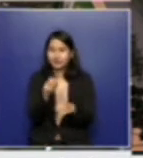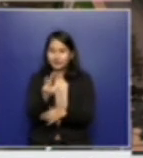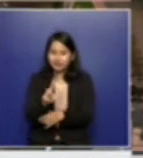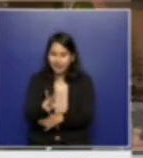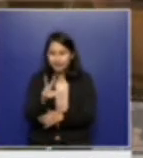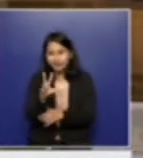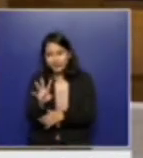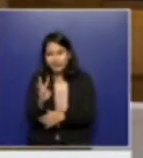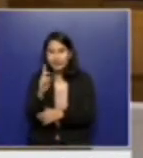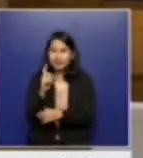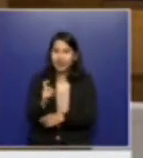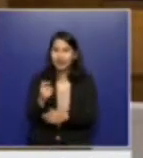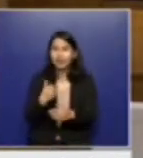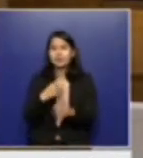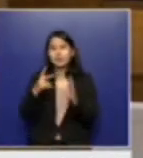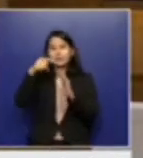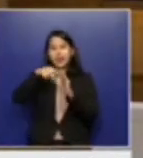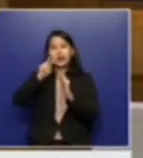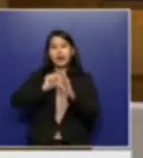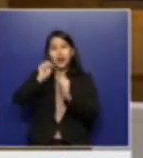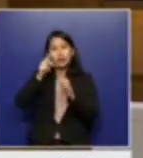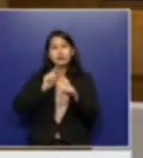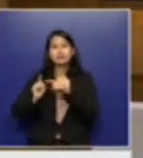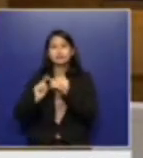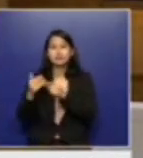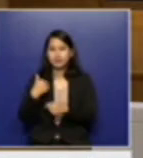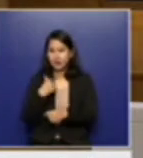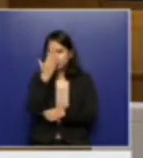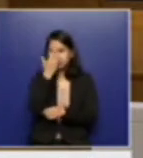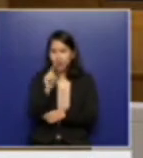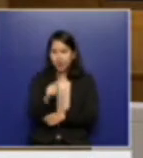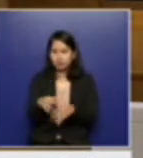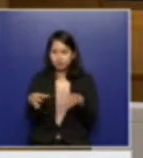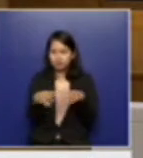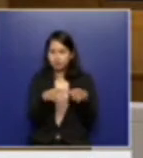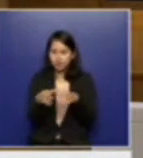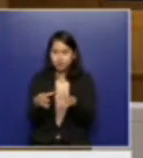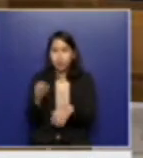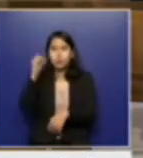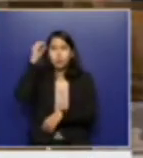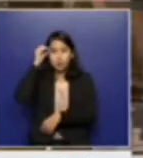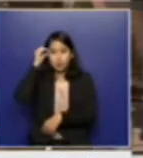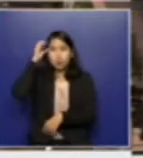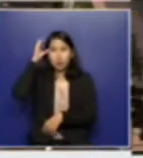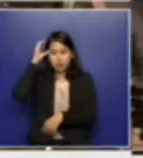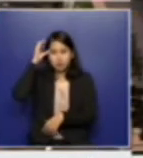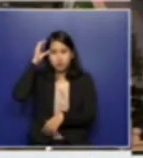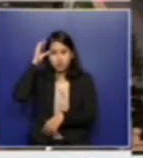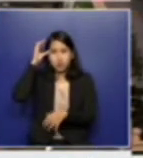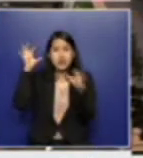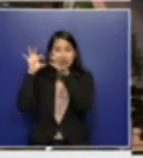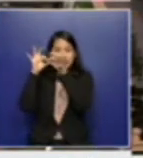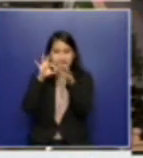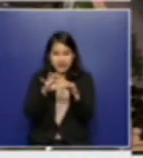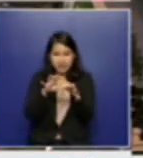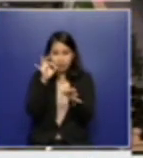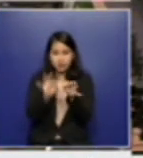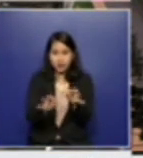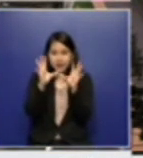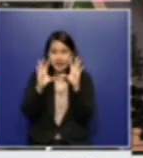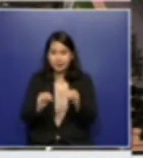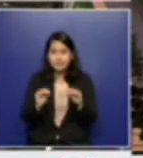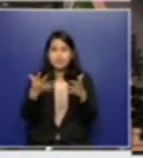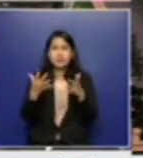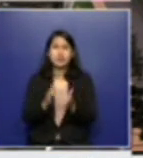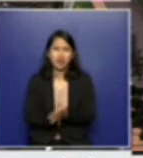ำปางแพร่น่านมีเยอะเลยครับเพราะเนื่องจากบุคคลเหล่านั้นนะครับไม่มีความรู้ในการเข้าไปดับไฟป่าและที่สำคัญก็คือเ